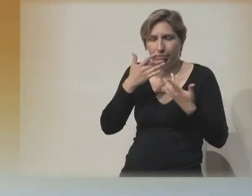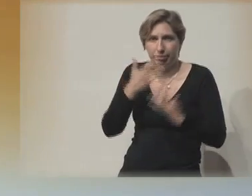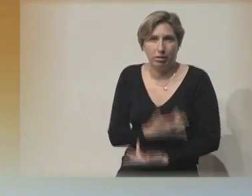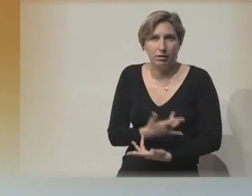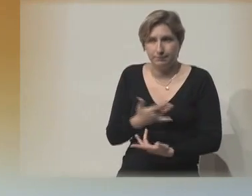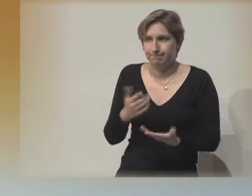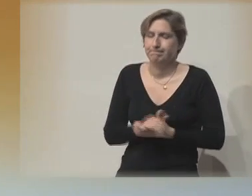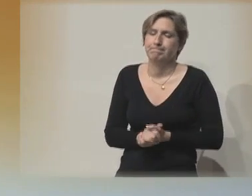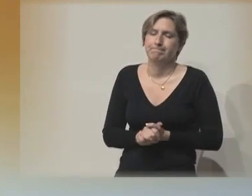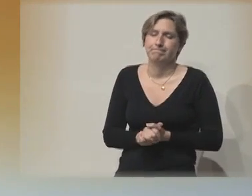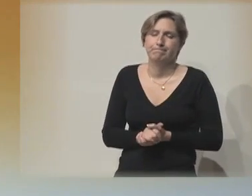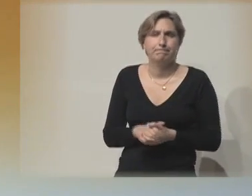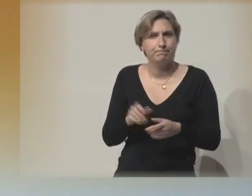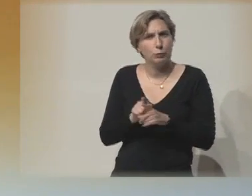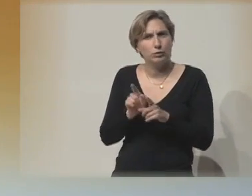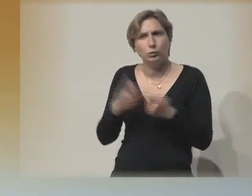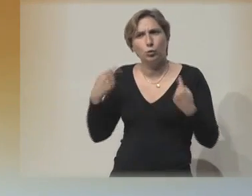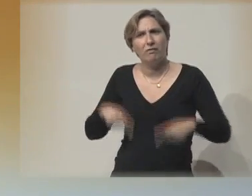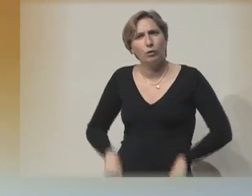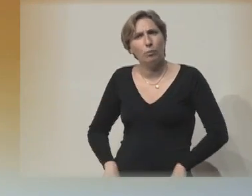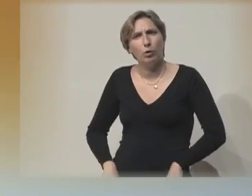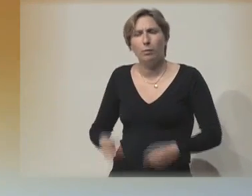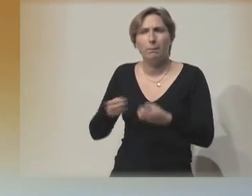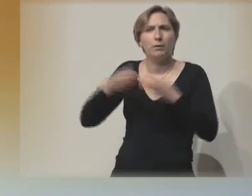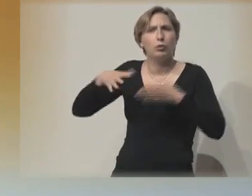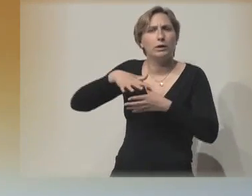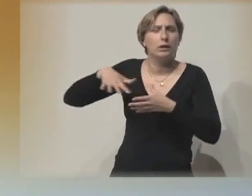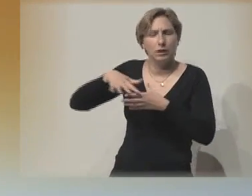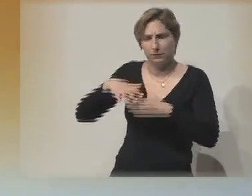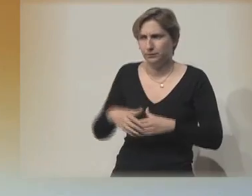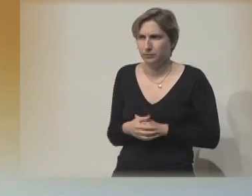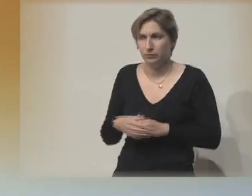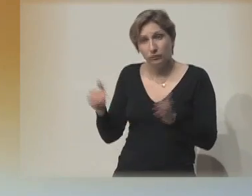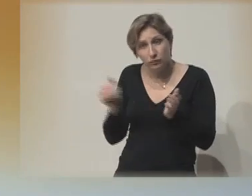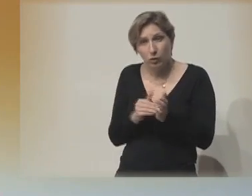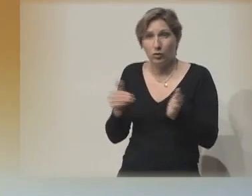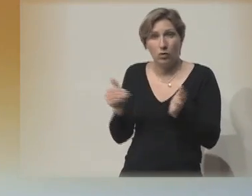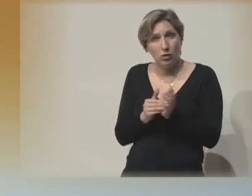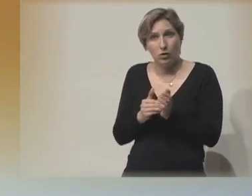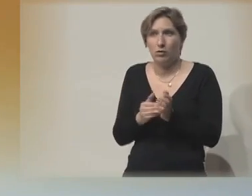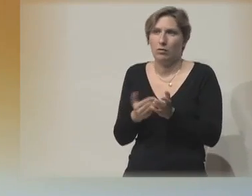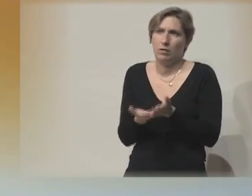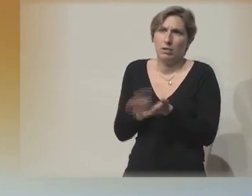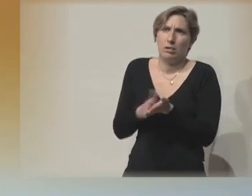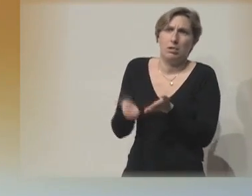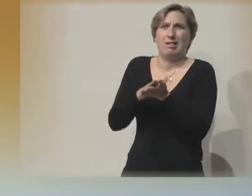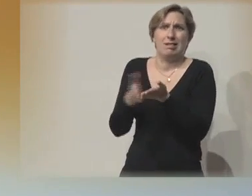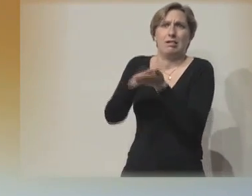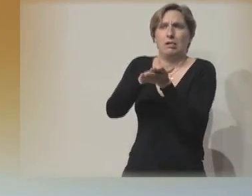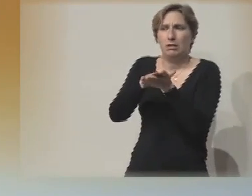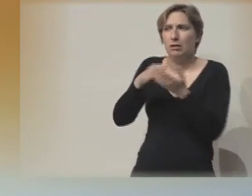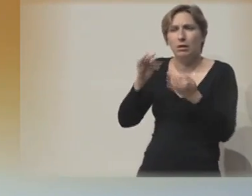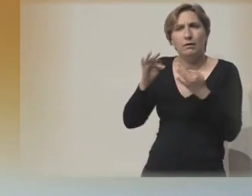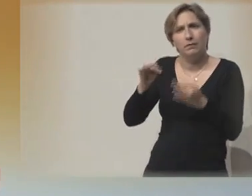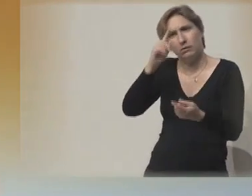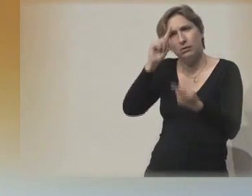Quand on voit le gouvernement et la majorité se lancer une nouvelle fois dans une surenchère sur le